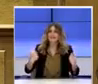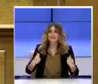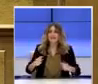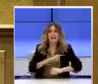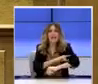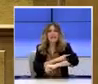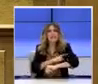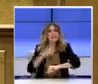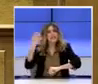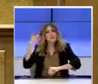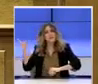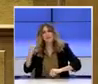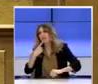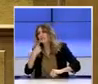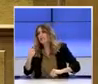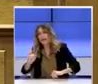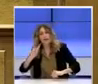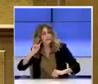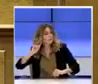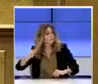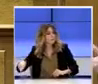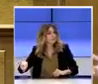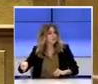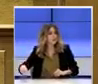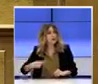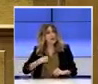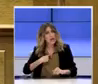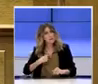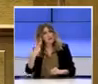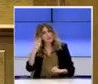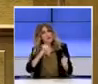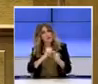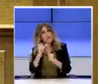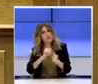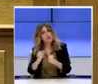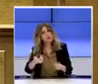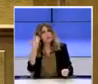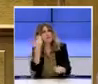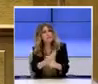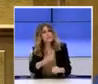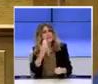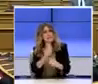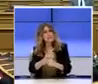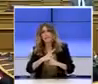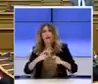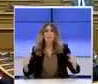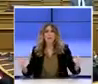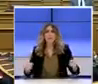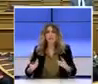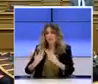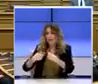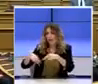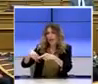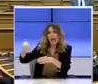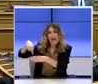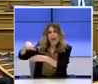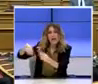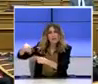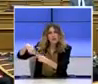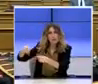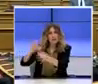στη δημοσιότητα εδώ και 2 μήνες που τα ζητάμε. Γιατί αλήθεια, τα πρακτικά της Επιτροπής των